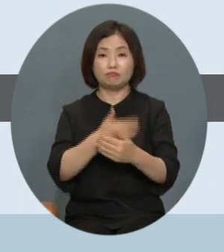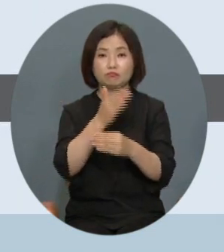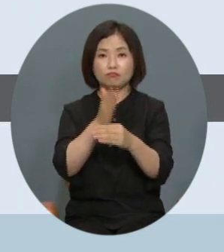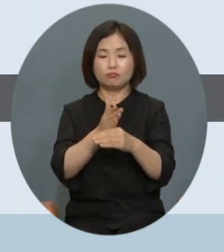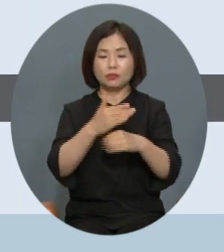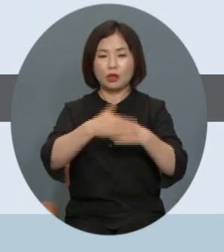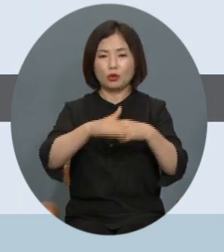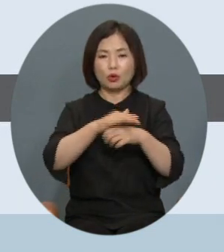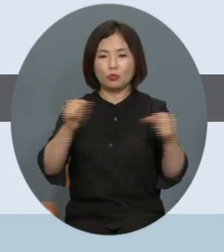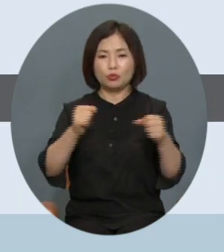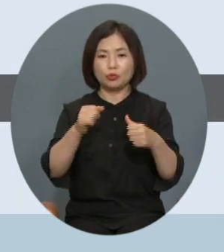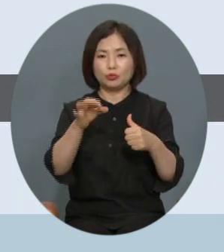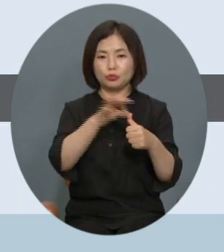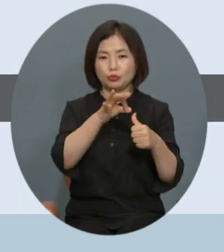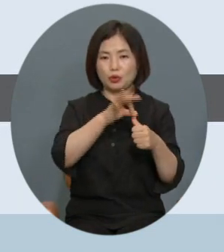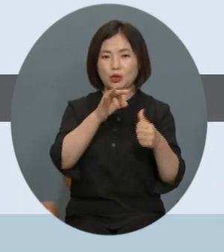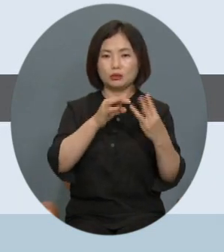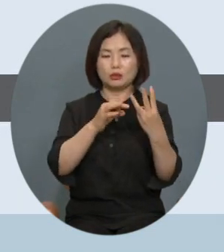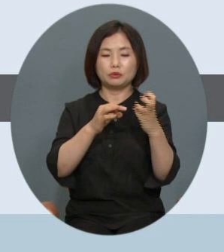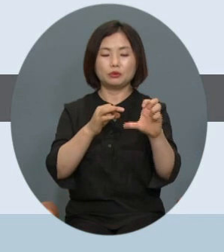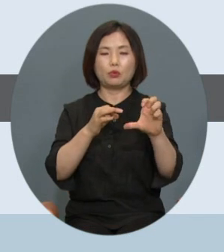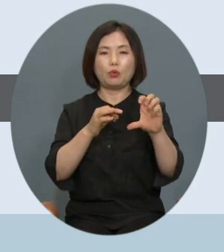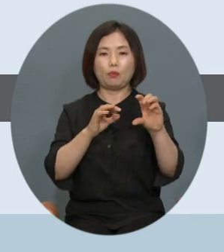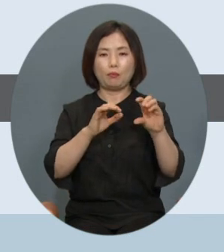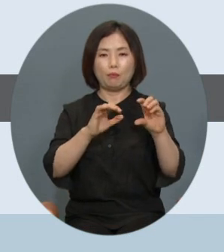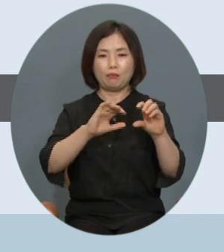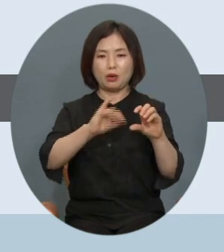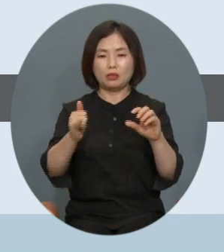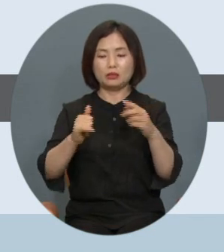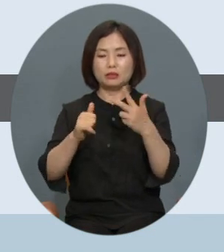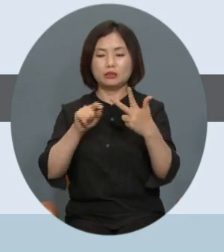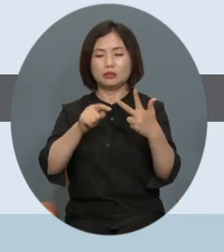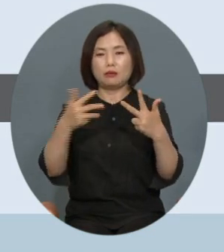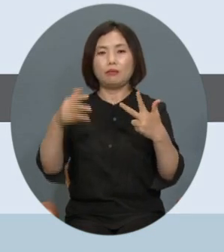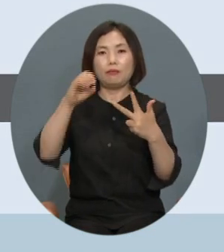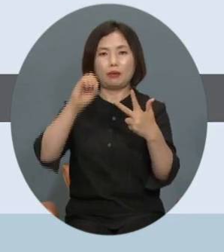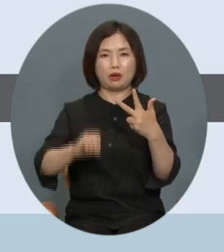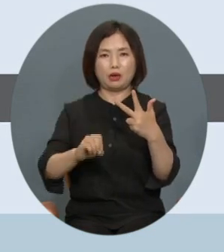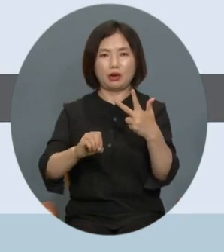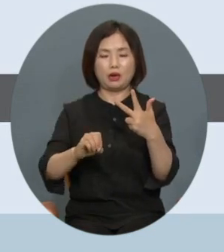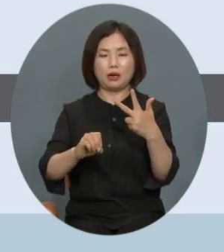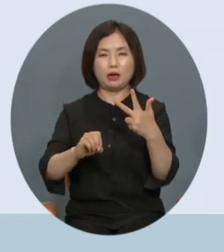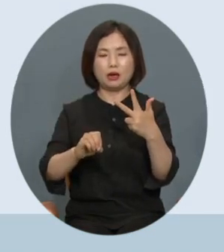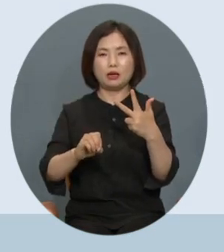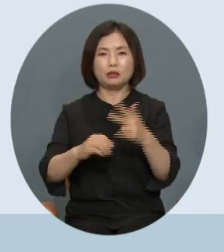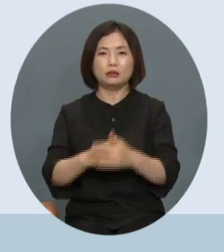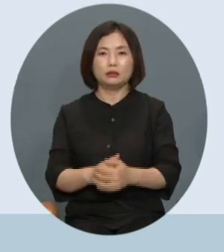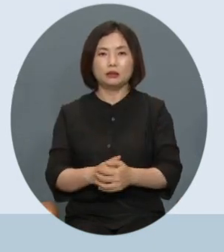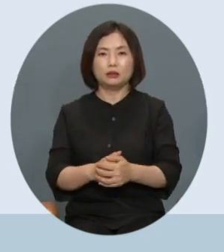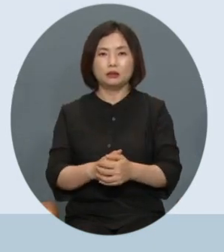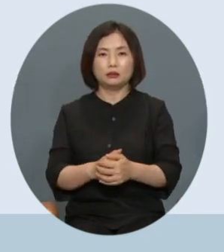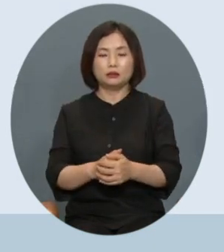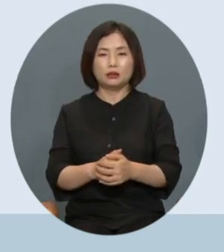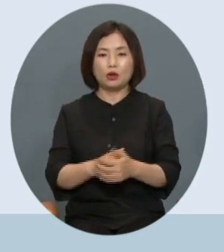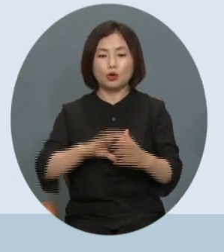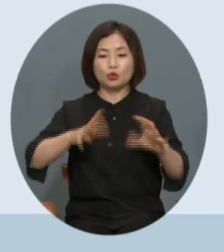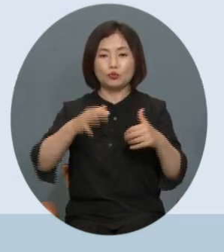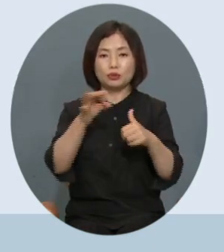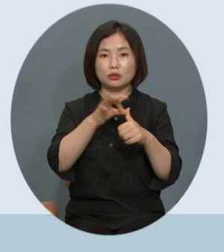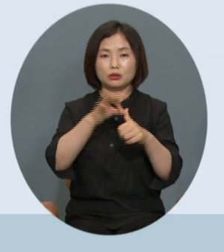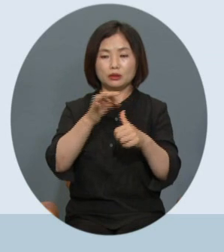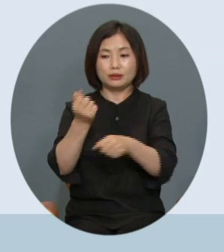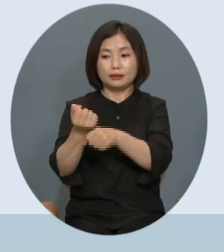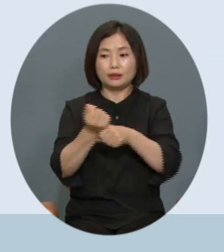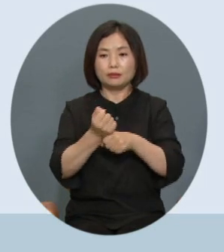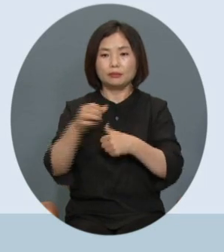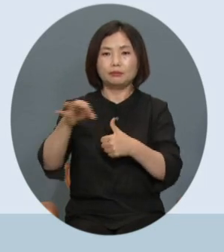가운데 대구 경북의 수급자 수는 35만 명으로 7.8% 정도를 차지합니다. 그런데 국민연금을